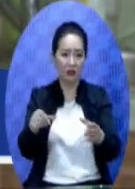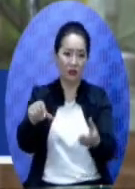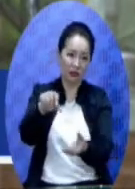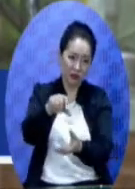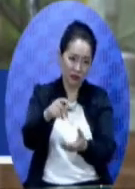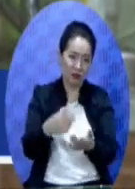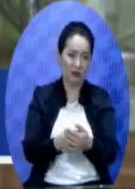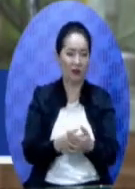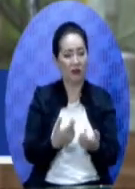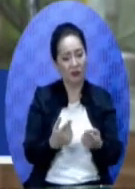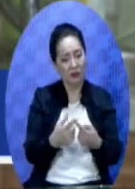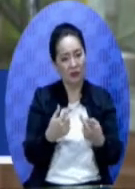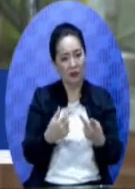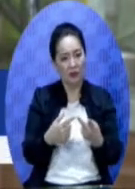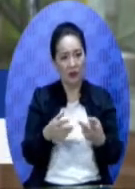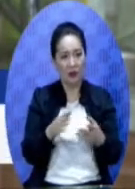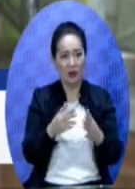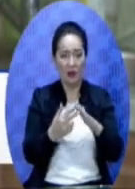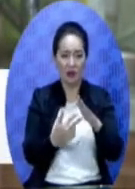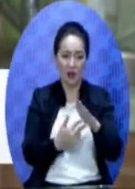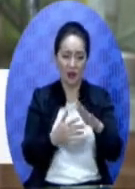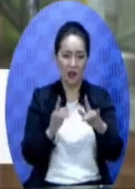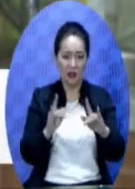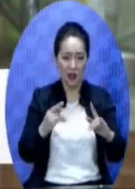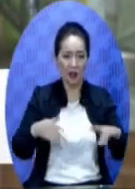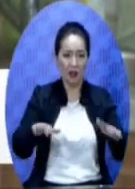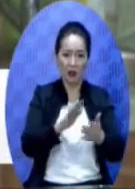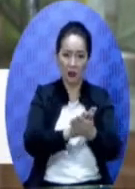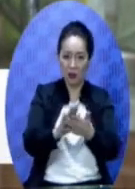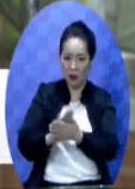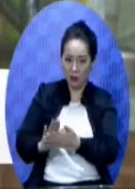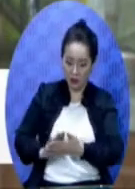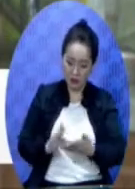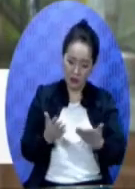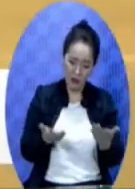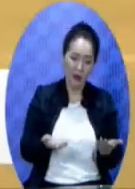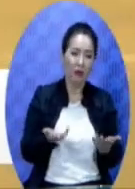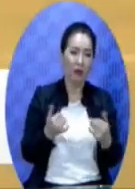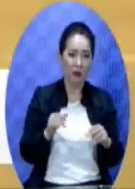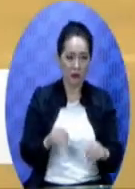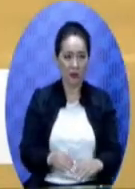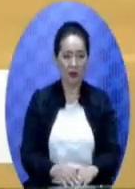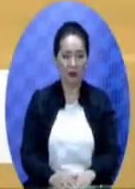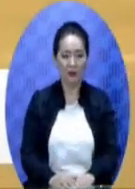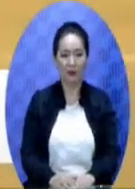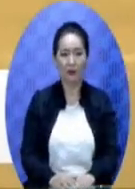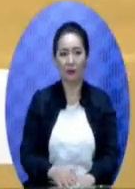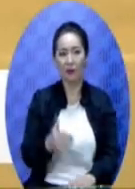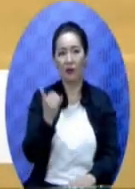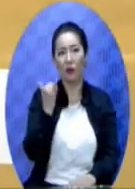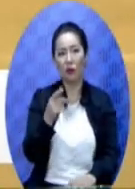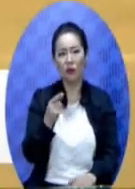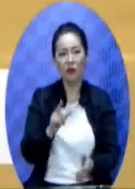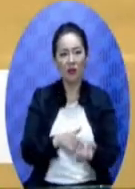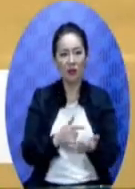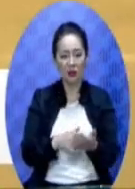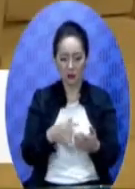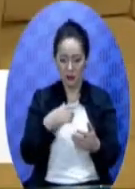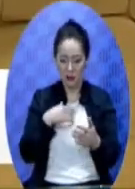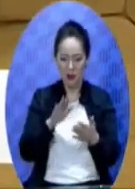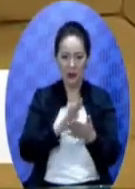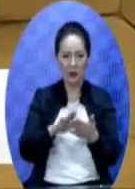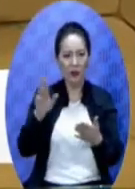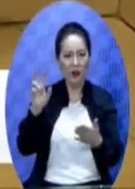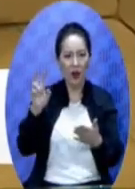хийж болно. Мөн ширээ сандлаа угаах ачхтаа хэрэглэж болно. Усны хэрэглээний дийлэнх хэсгийг хүн ариун